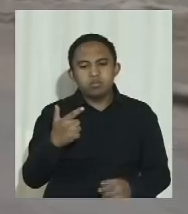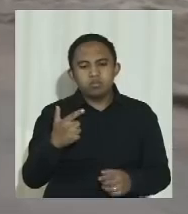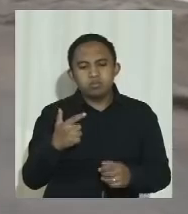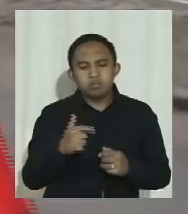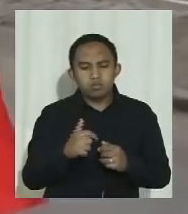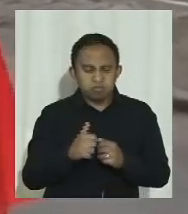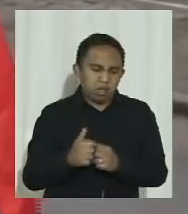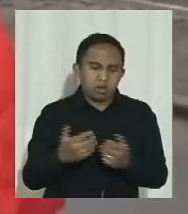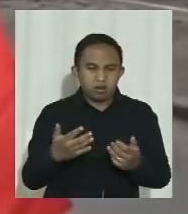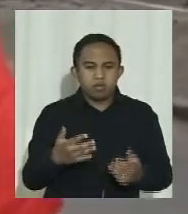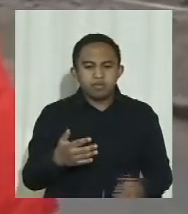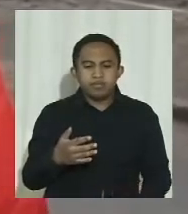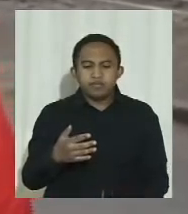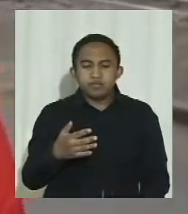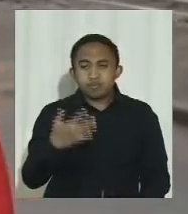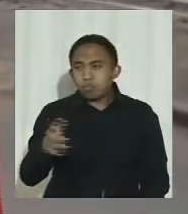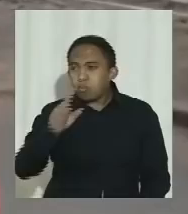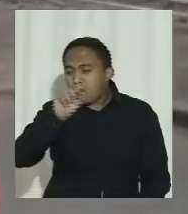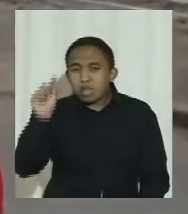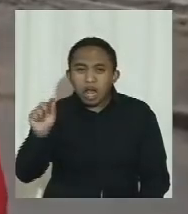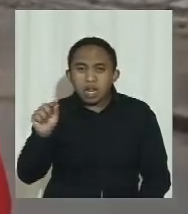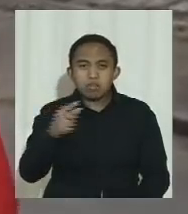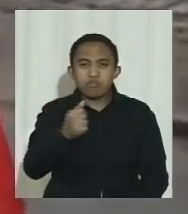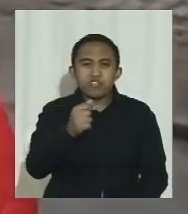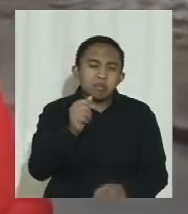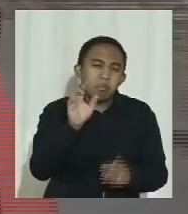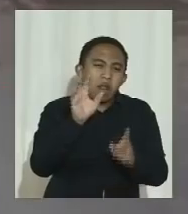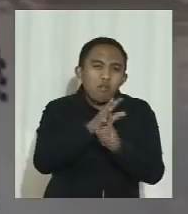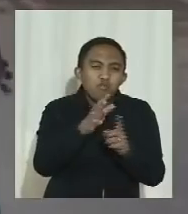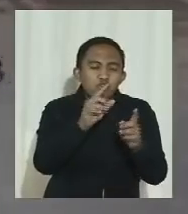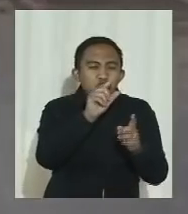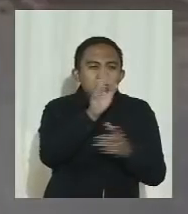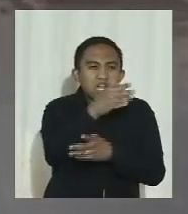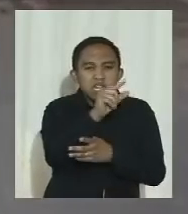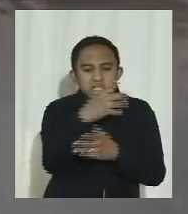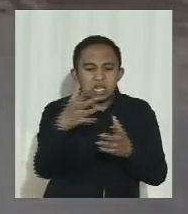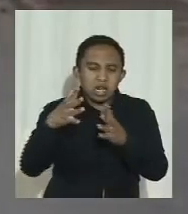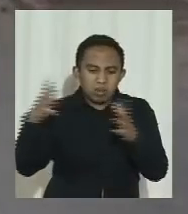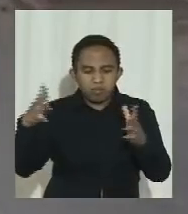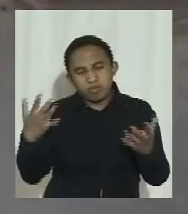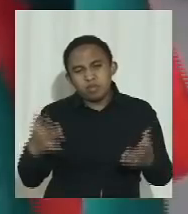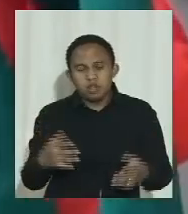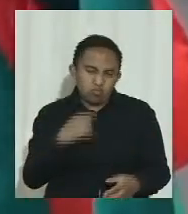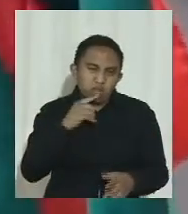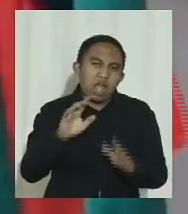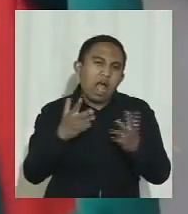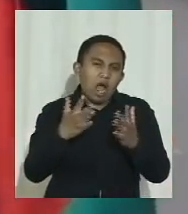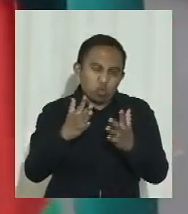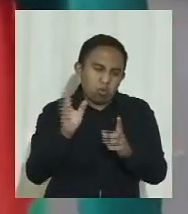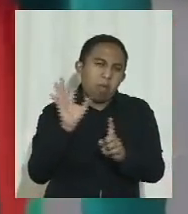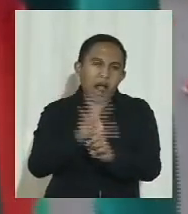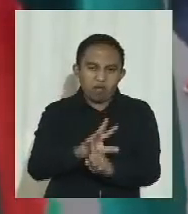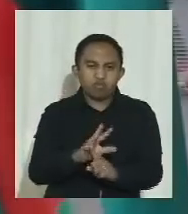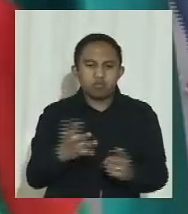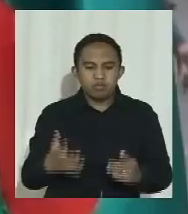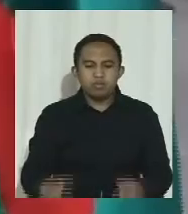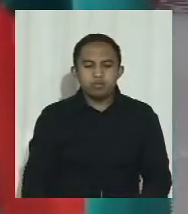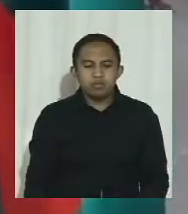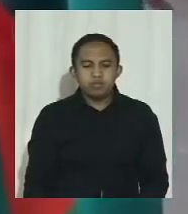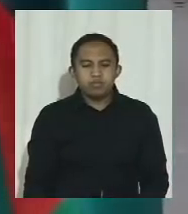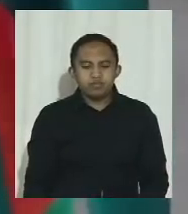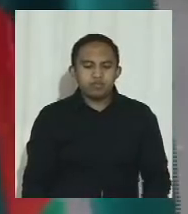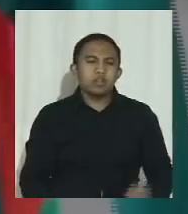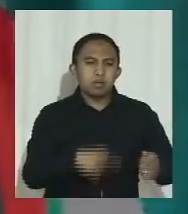salasala. Ina ny tena be mpanontany le lehibe sa le kely? Le ty salasalany ity. Efa samy manana ny fakany entany